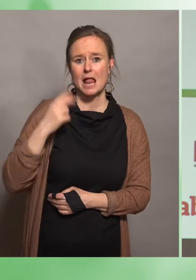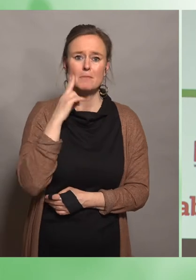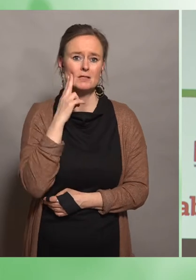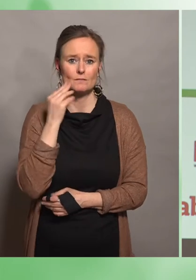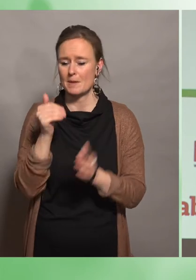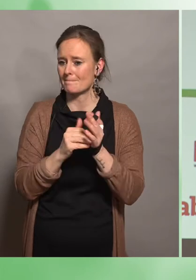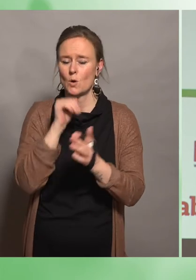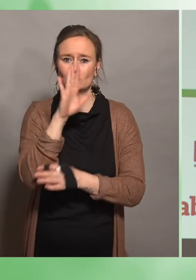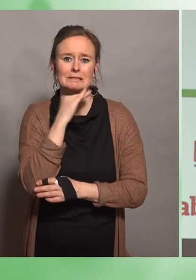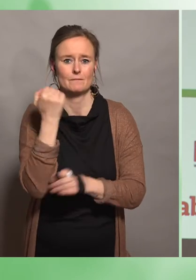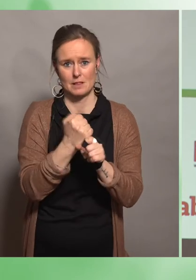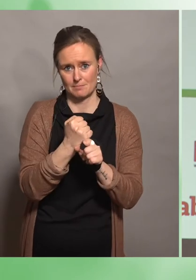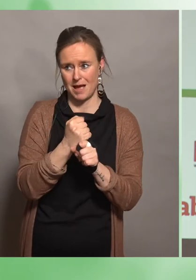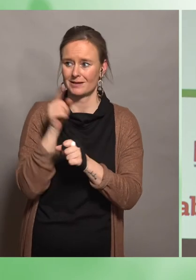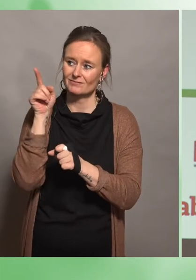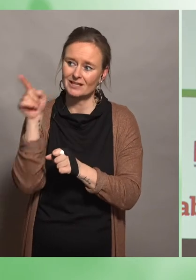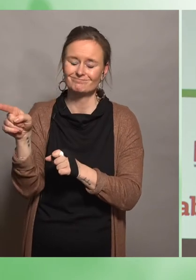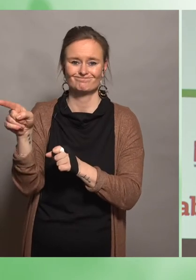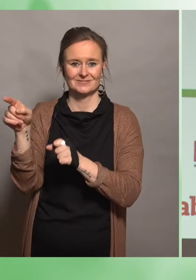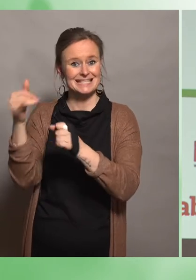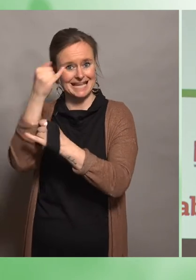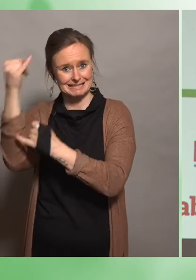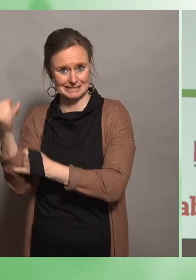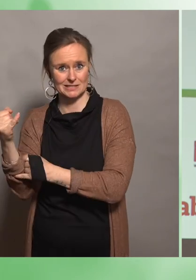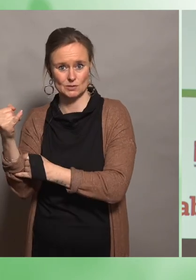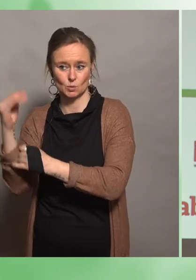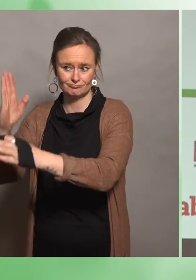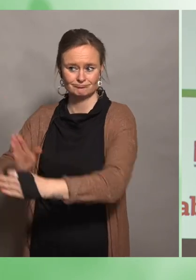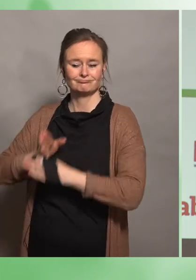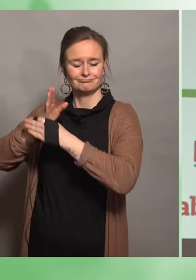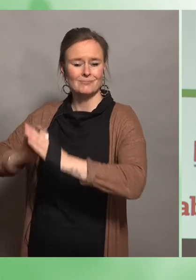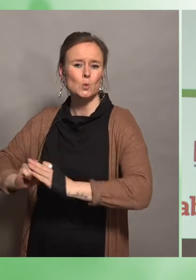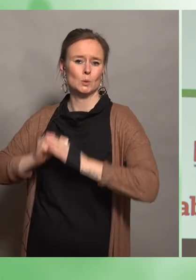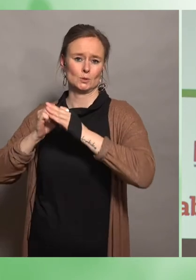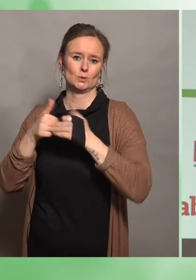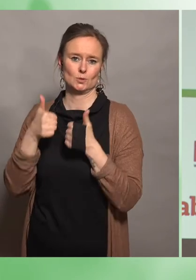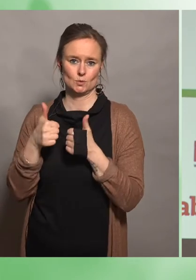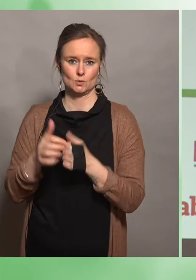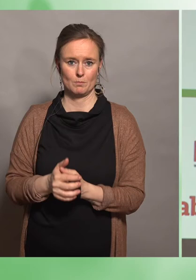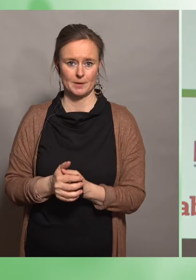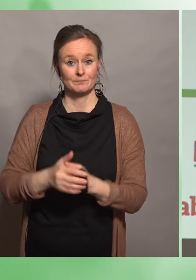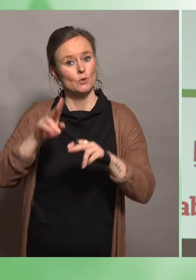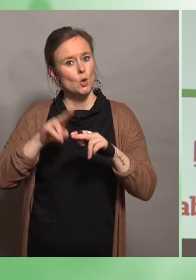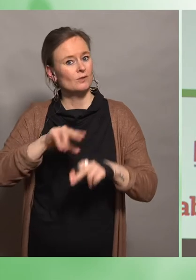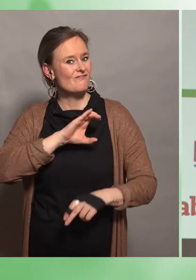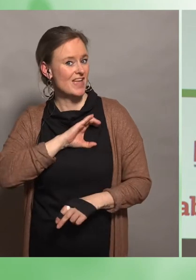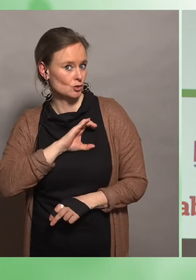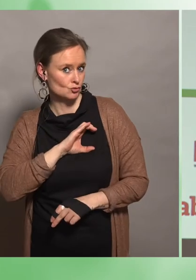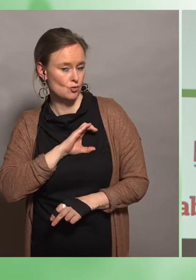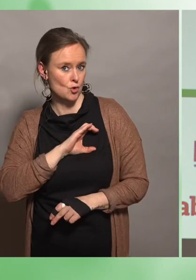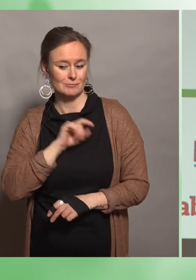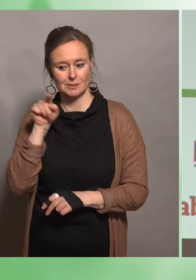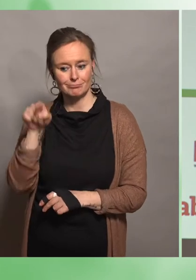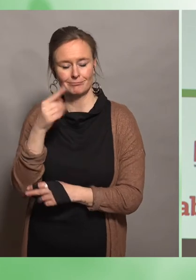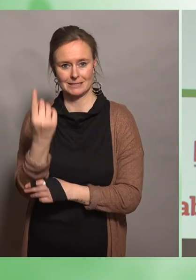dann wirklich. Und ja, und wenn man dann die Möglichkeit und die Chance hat, diesen Kandidaten oder diesen